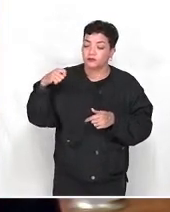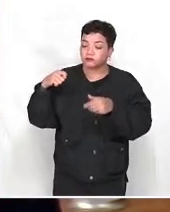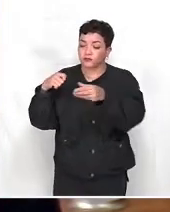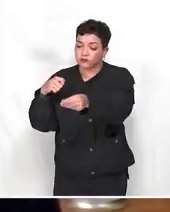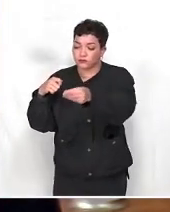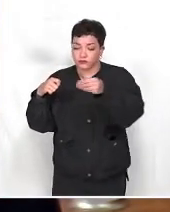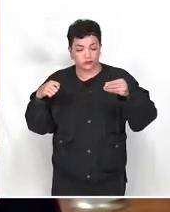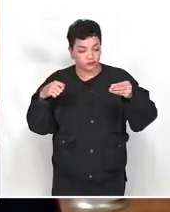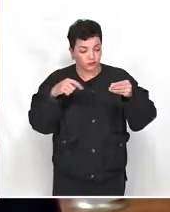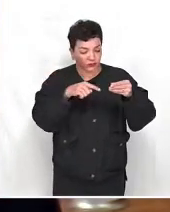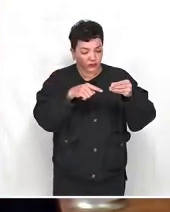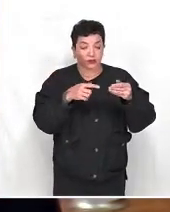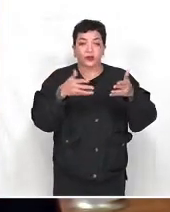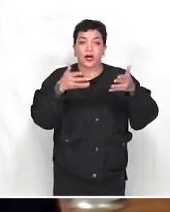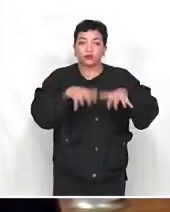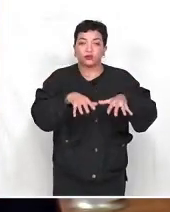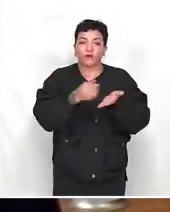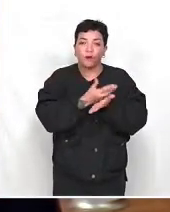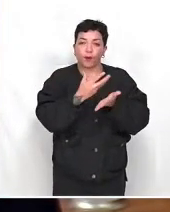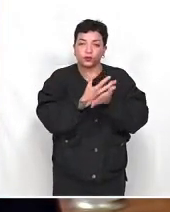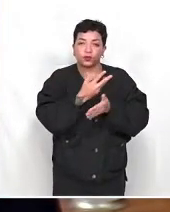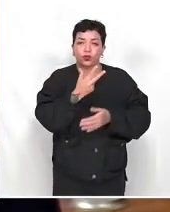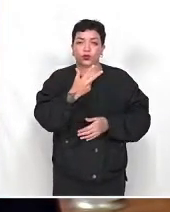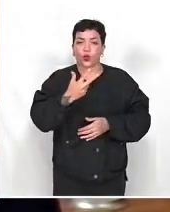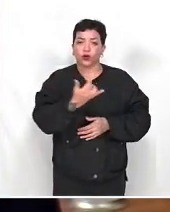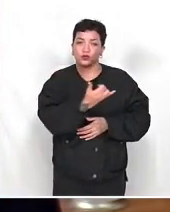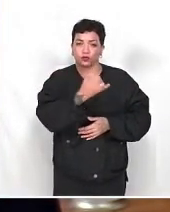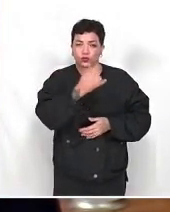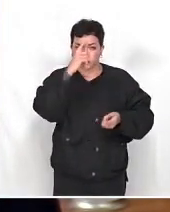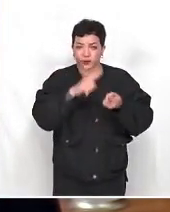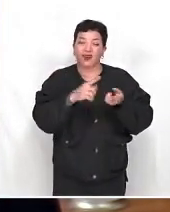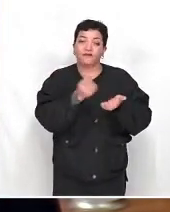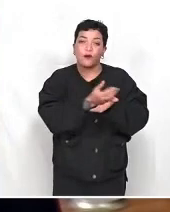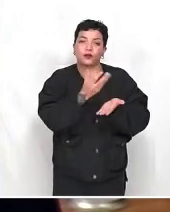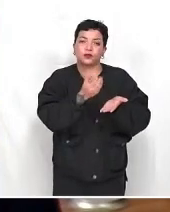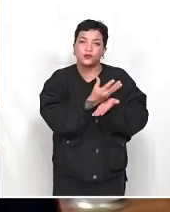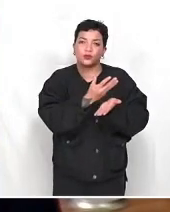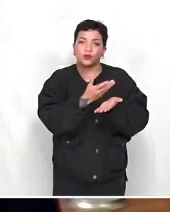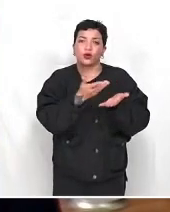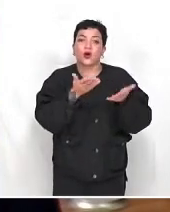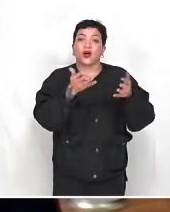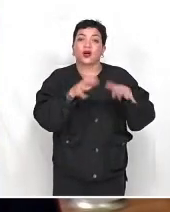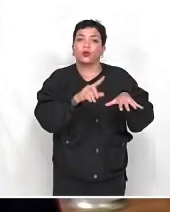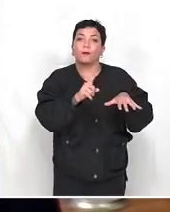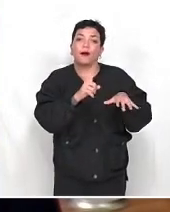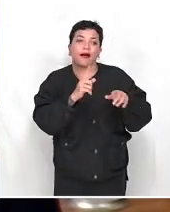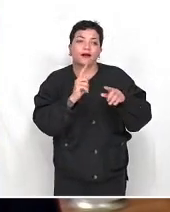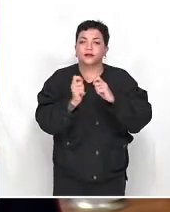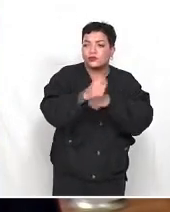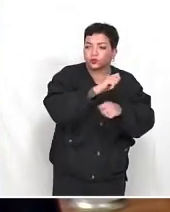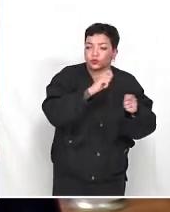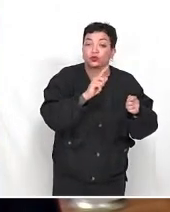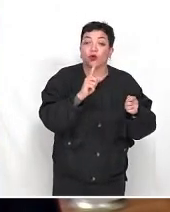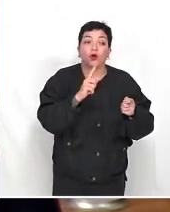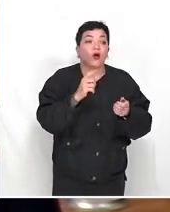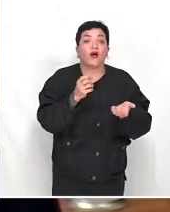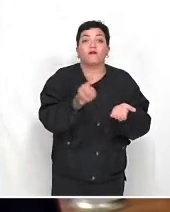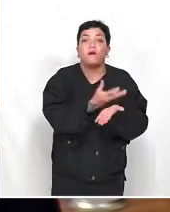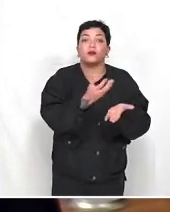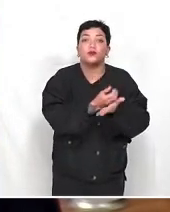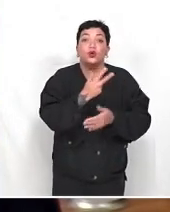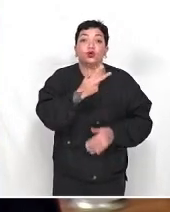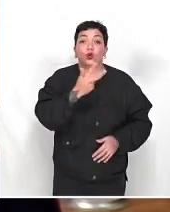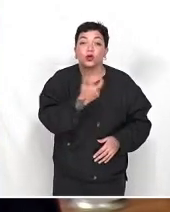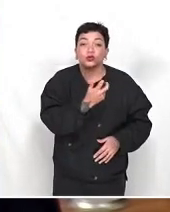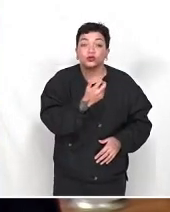une réunion d'information 3 jours après. Une réunion d'information, j'ai pas dit de concertation. Et ça, 3 jours après. Franchement, 3